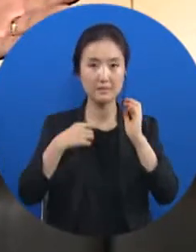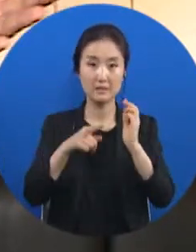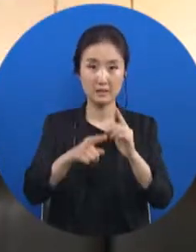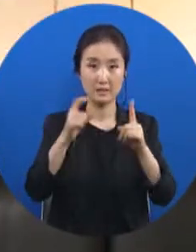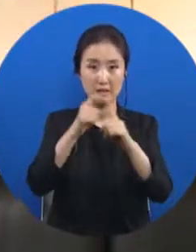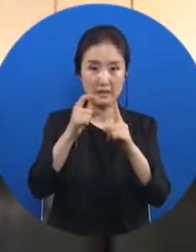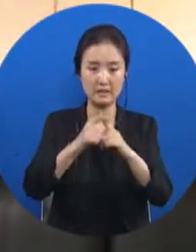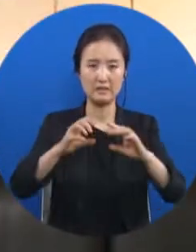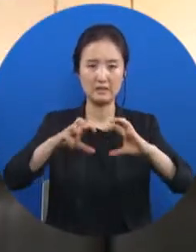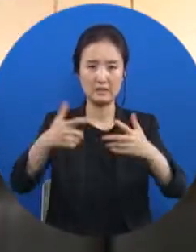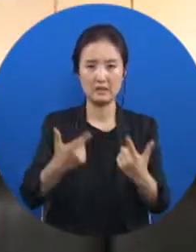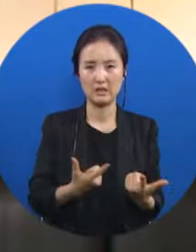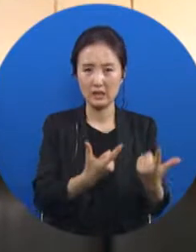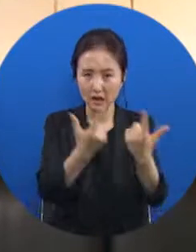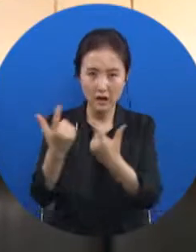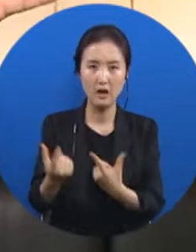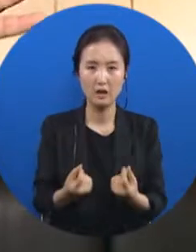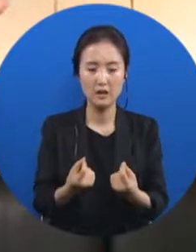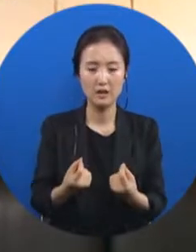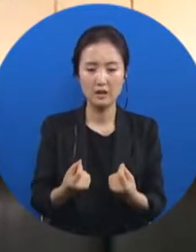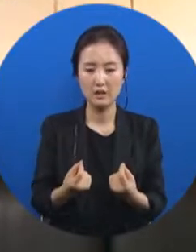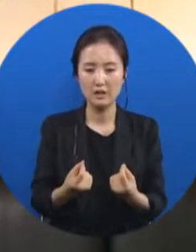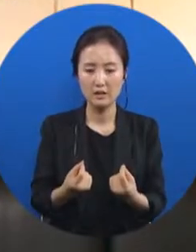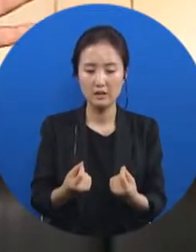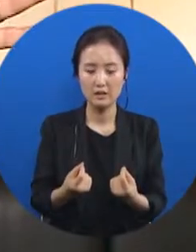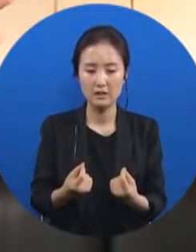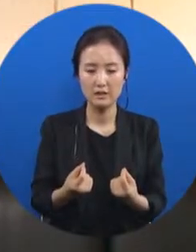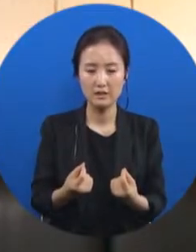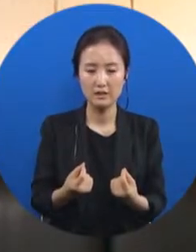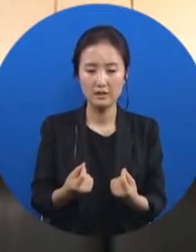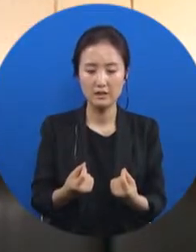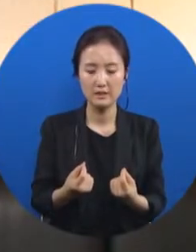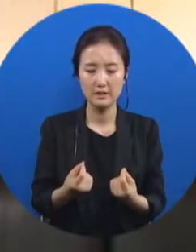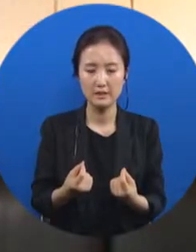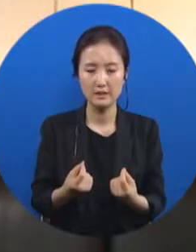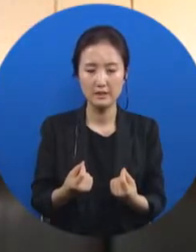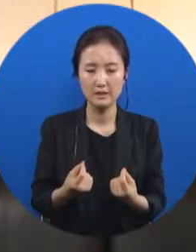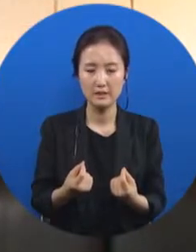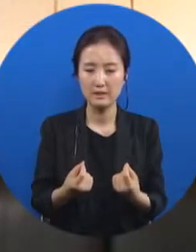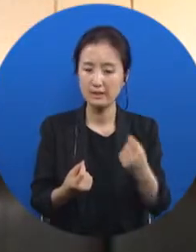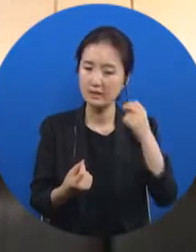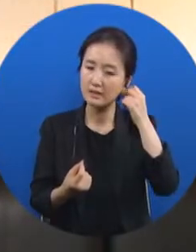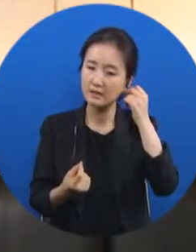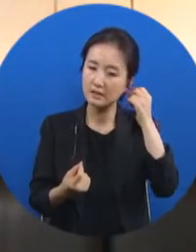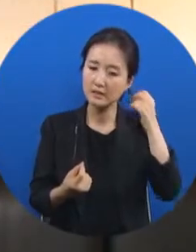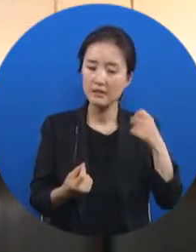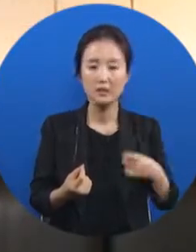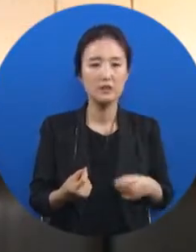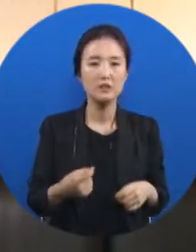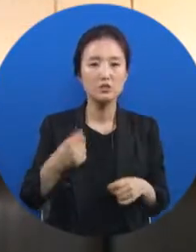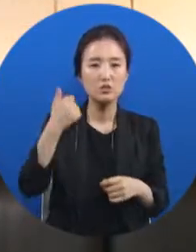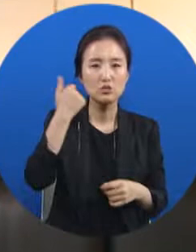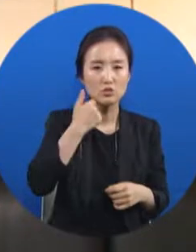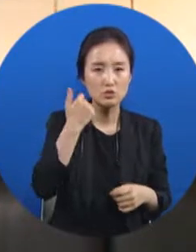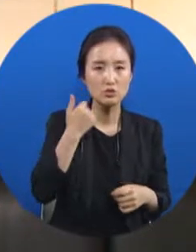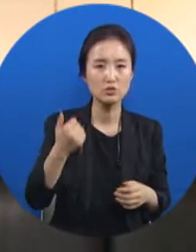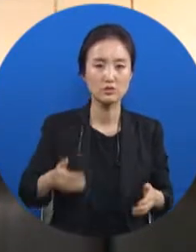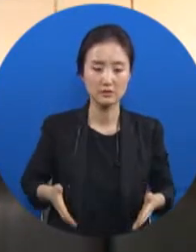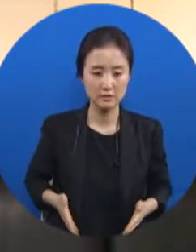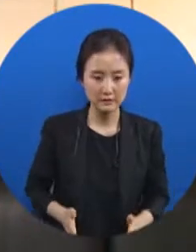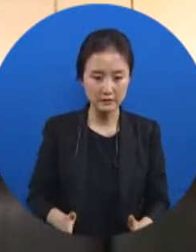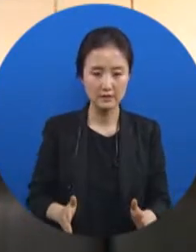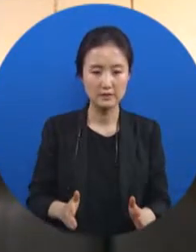거예요. 선진국이든 뭐 중진국이든 후진국이든 누구를 아느냐가 뭘 아느냐보다 더 중요하다.